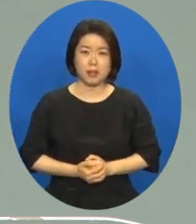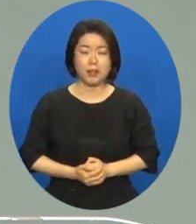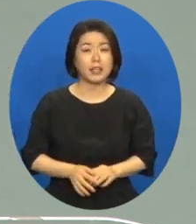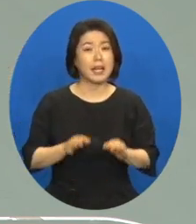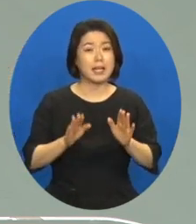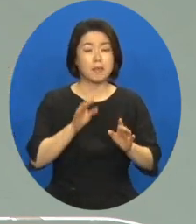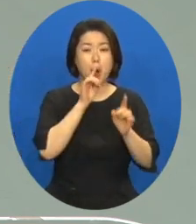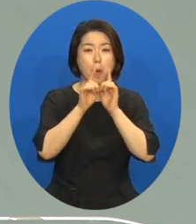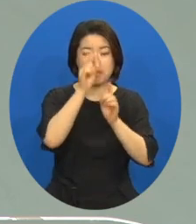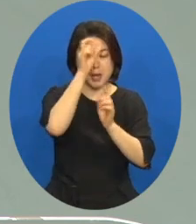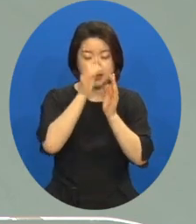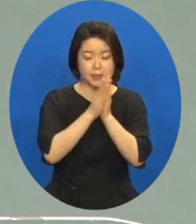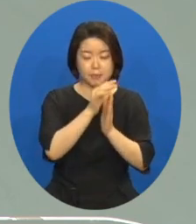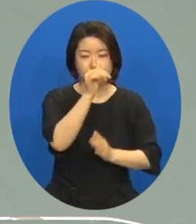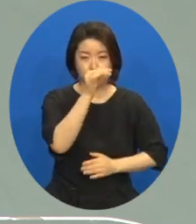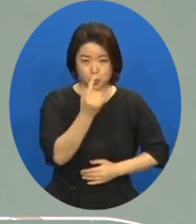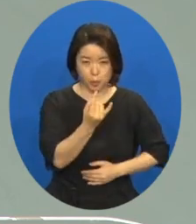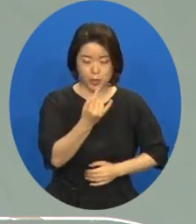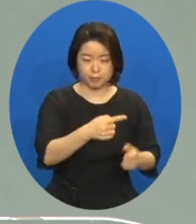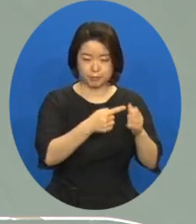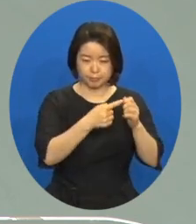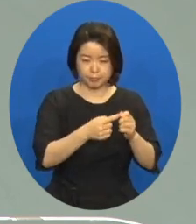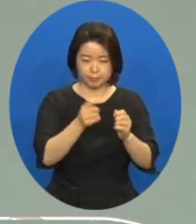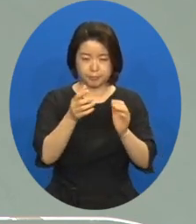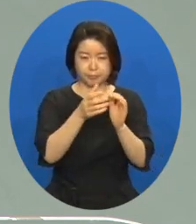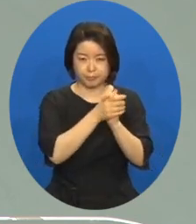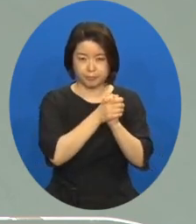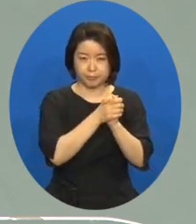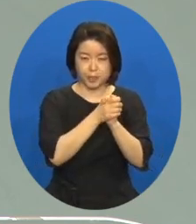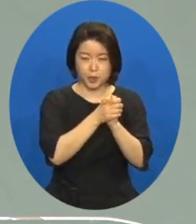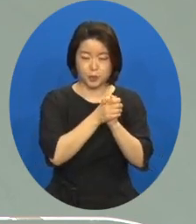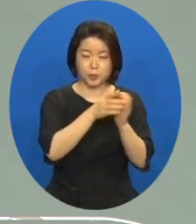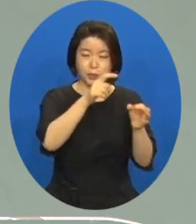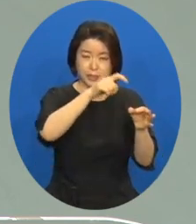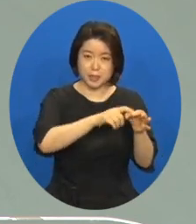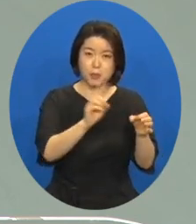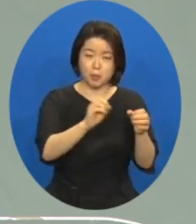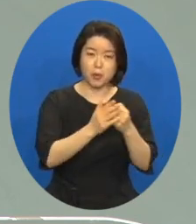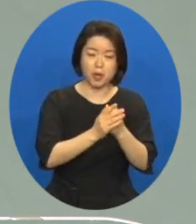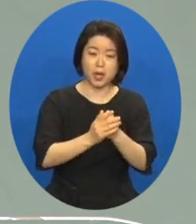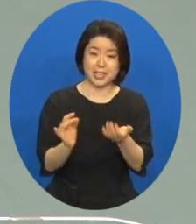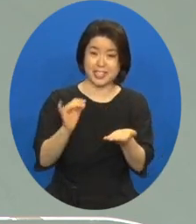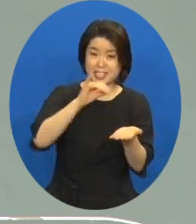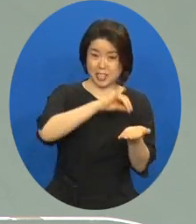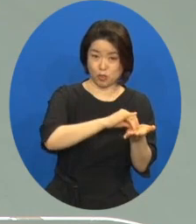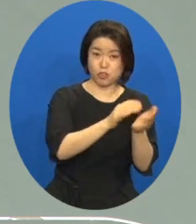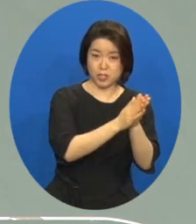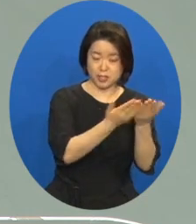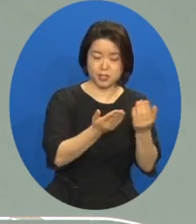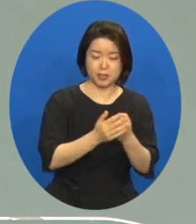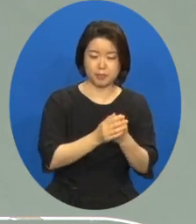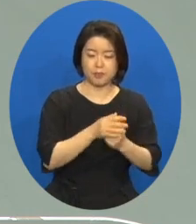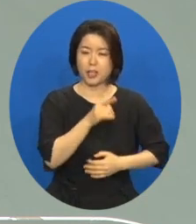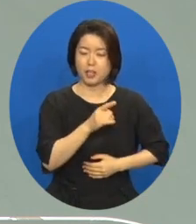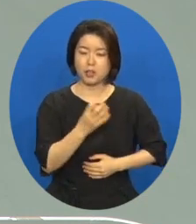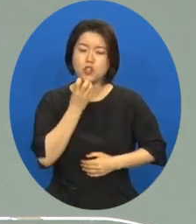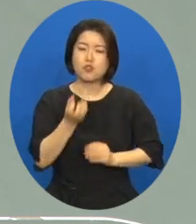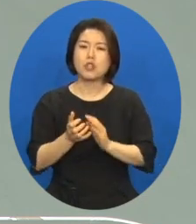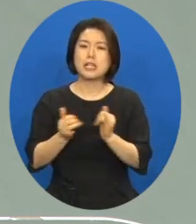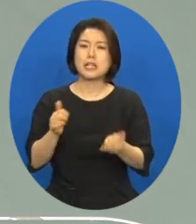이번 말씀 기도회 첫 번째 우리 붙잡고 기도할 책이 룻기인데 이 룻기는 유대인들에게